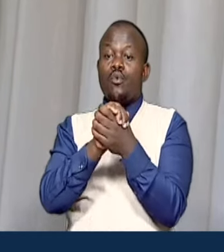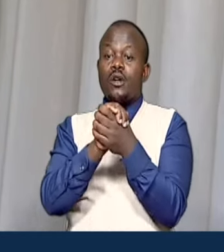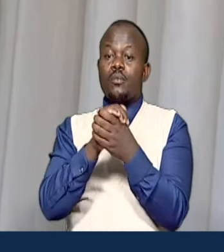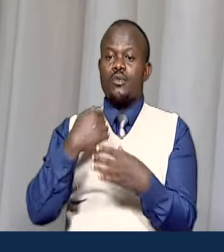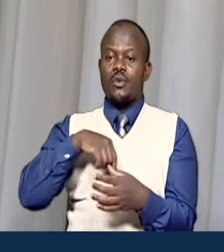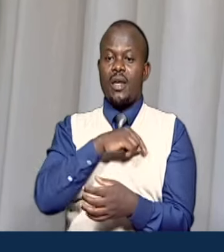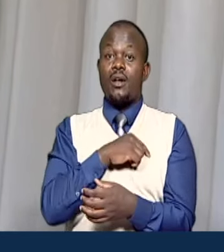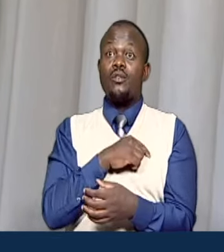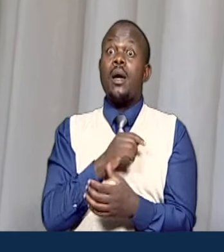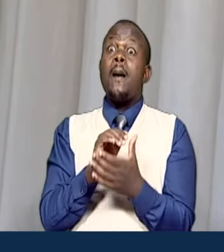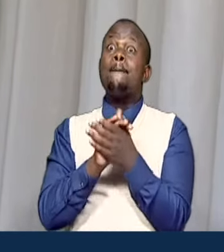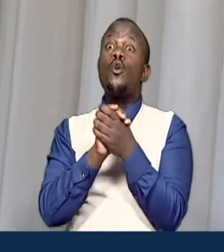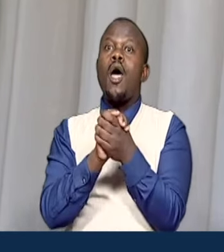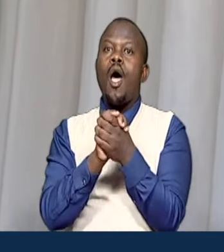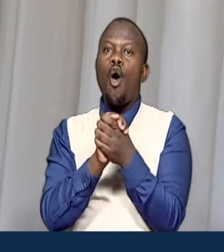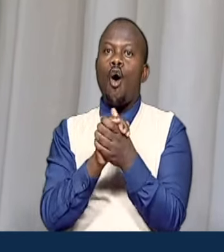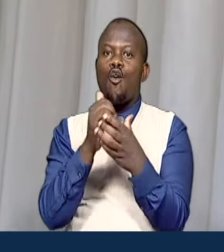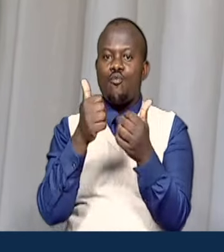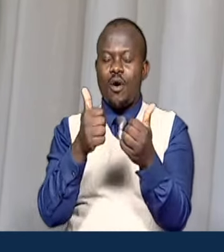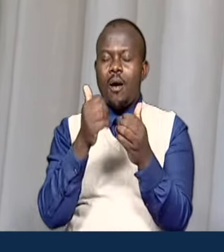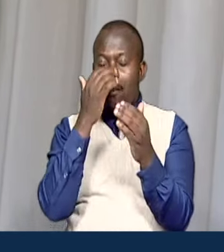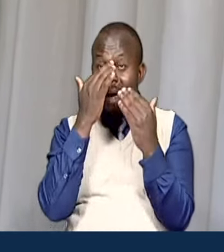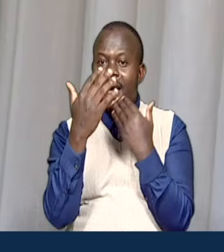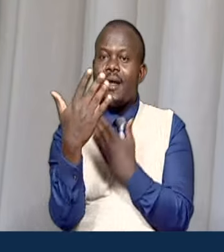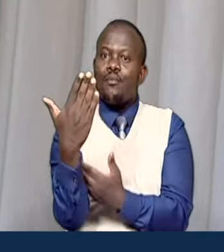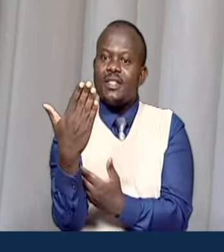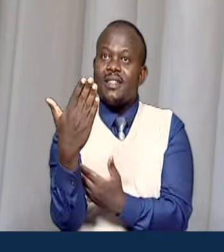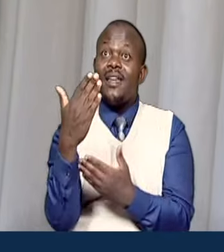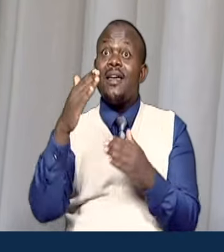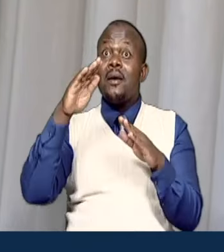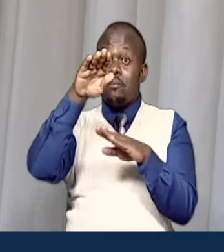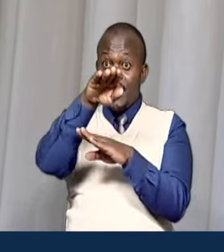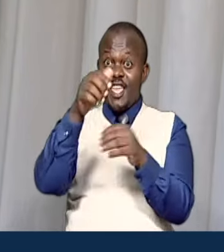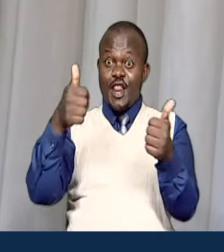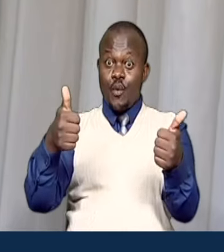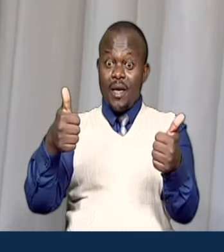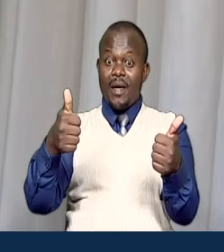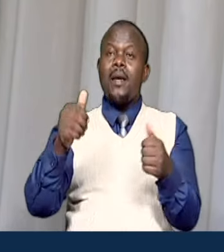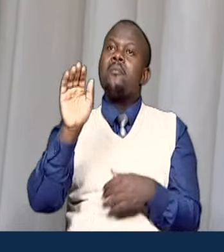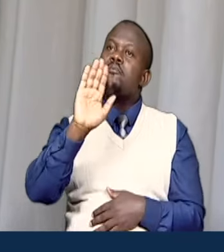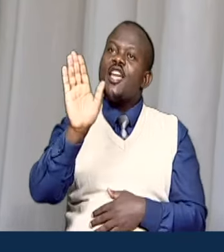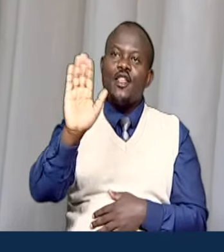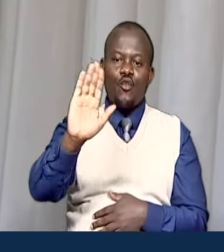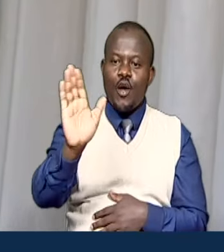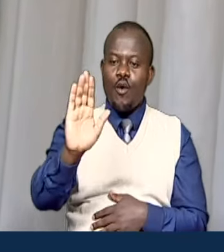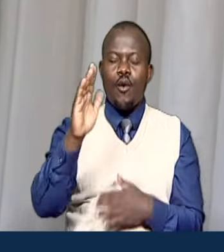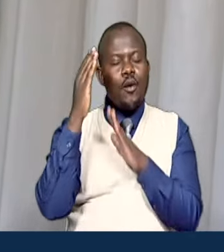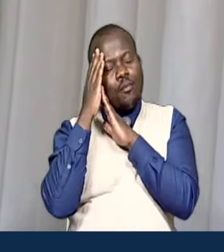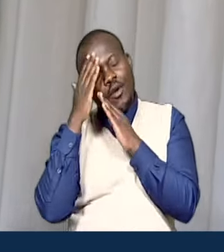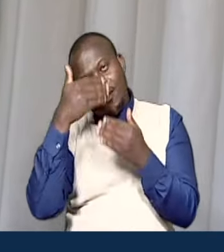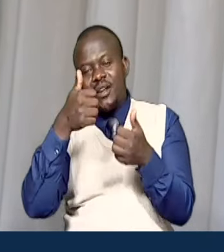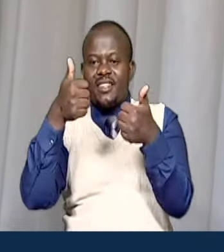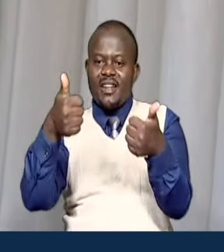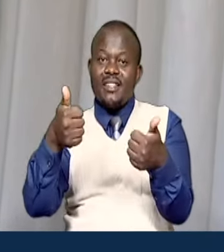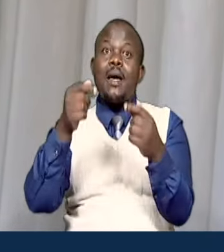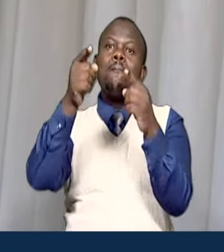ari muraho. Mwaramutse, mwiriwe, mwirirweho, muramukeho,